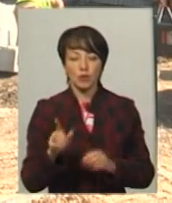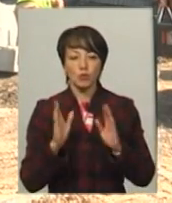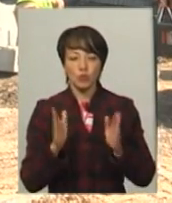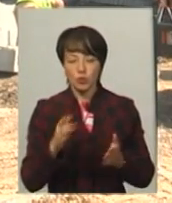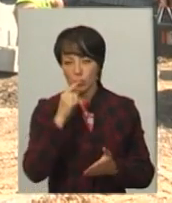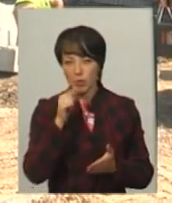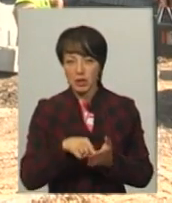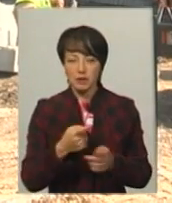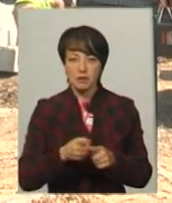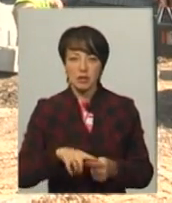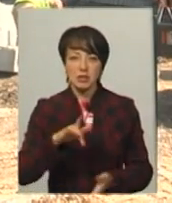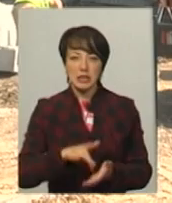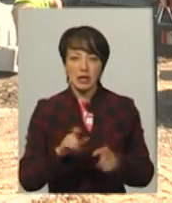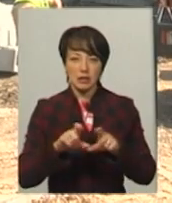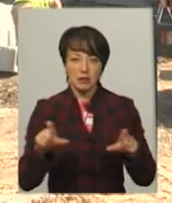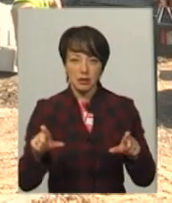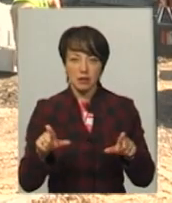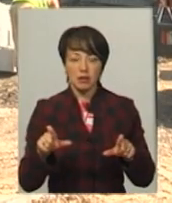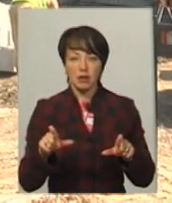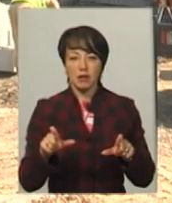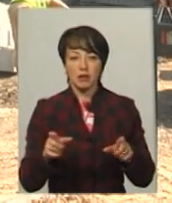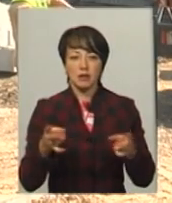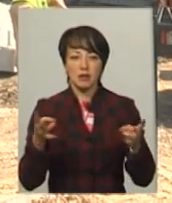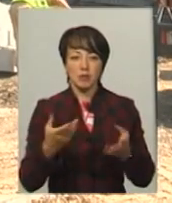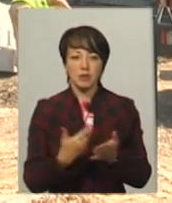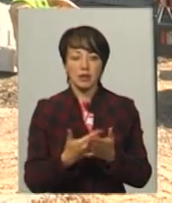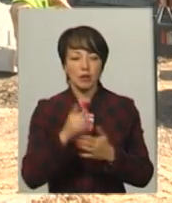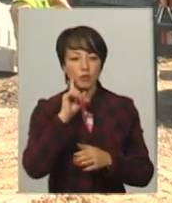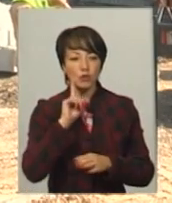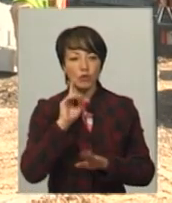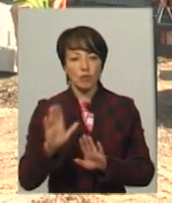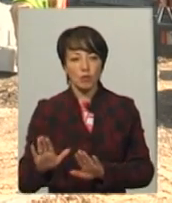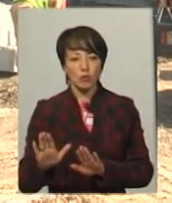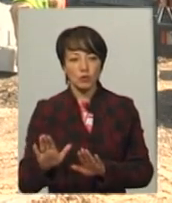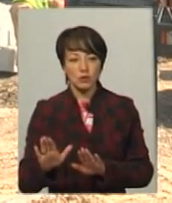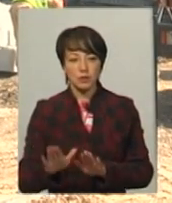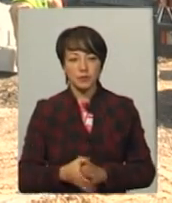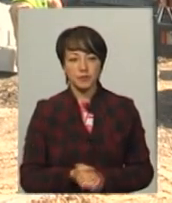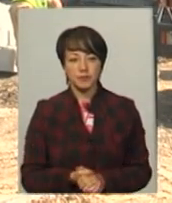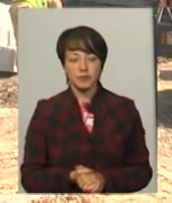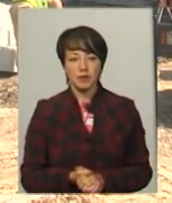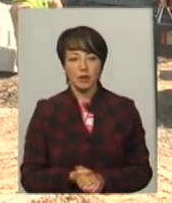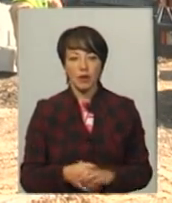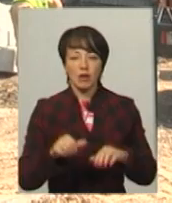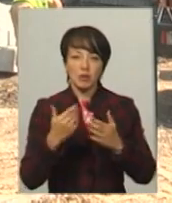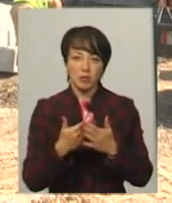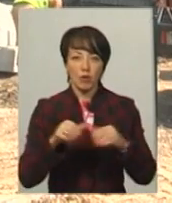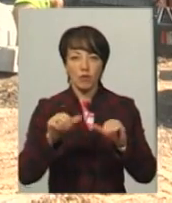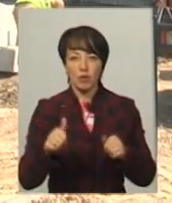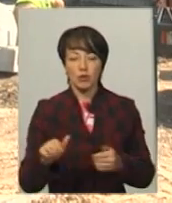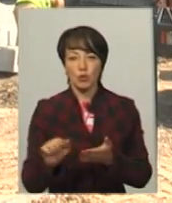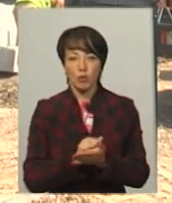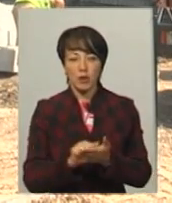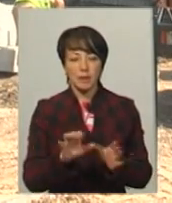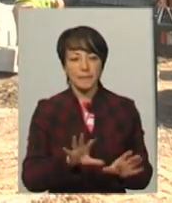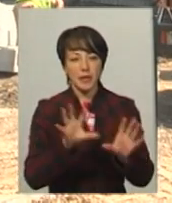будуть попадати в цей центр, там, де обмежений час, потрібно буде десь тимчасово оформляти документи і